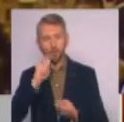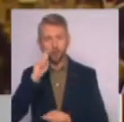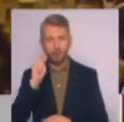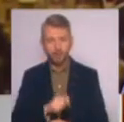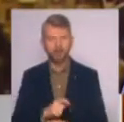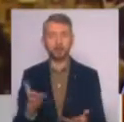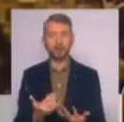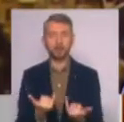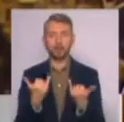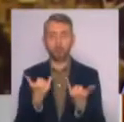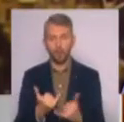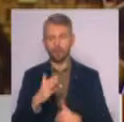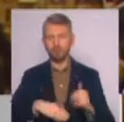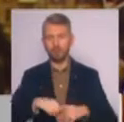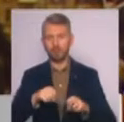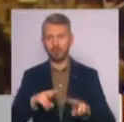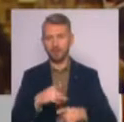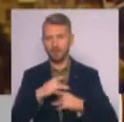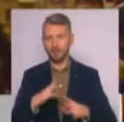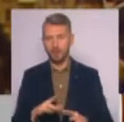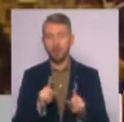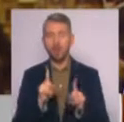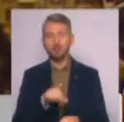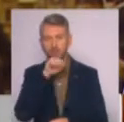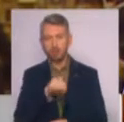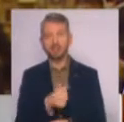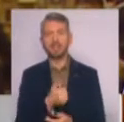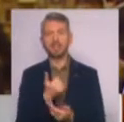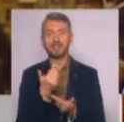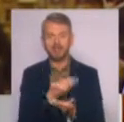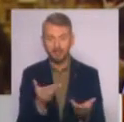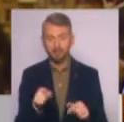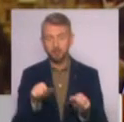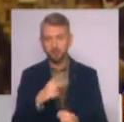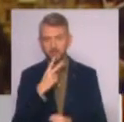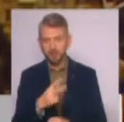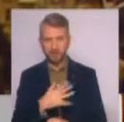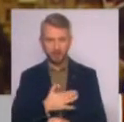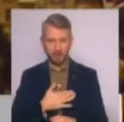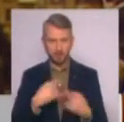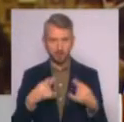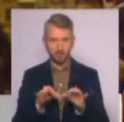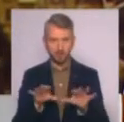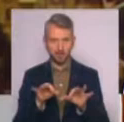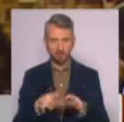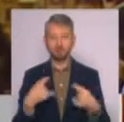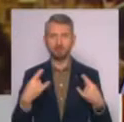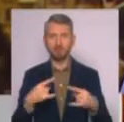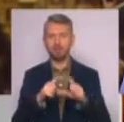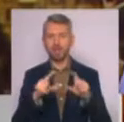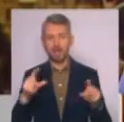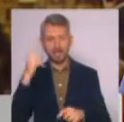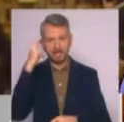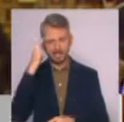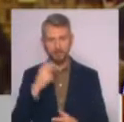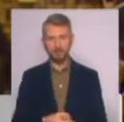в яких сьогодні професійне свято, адже завдяки їм ви можете дивитися громадську приймальню на телеканалі «Київ».